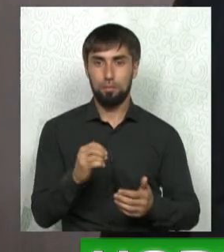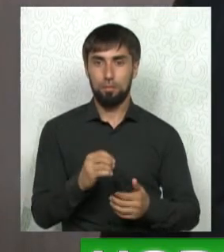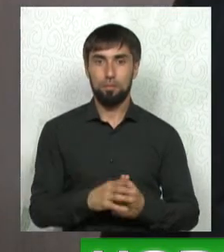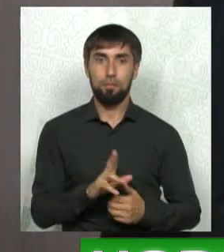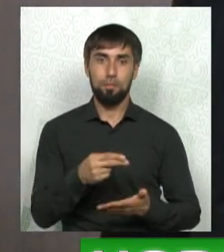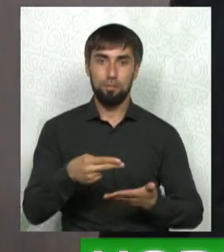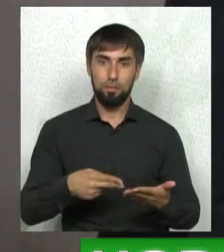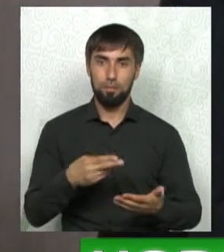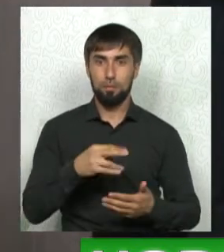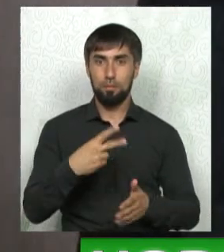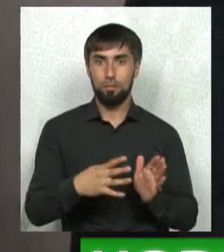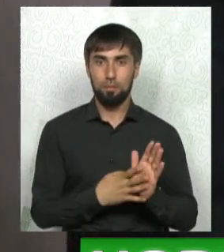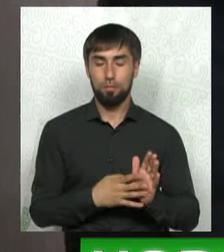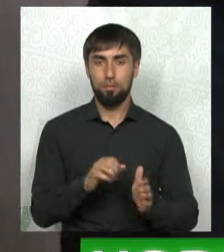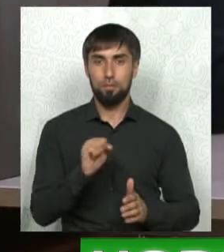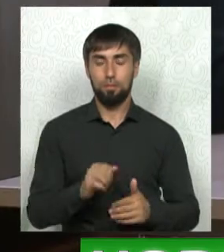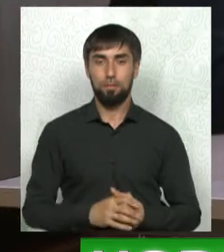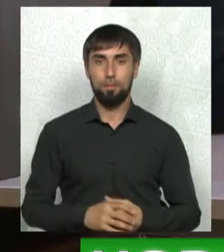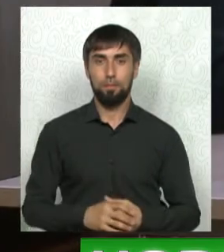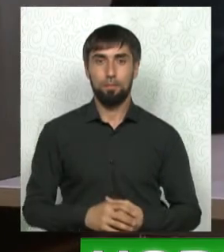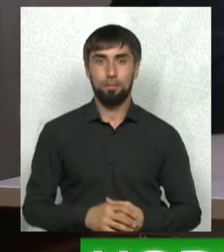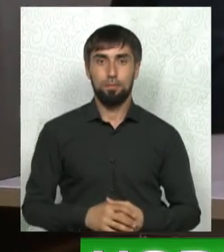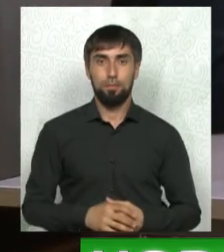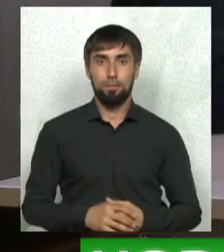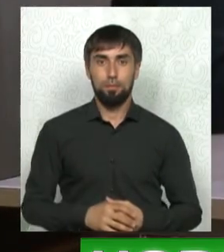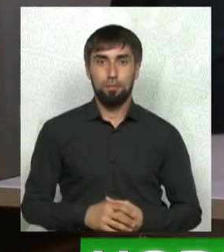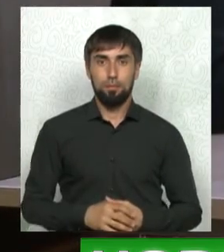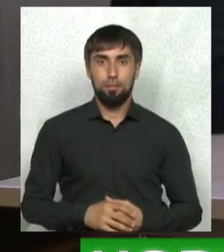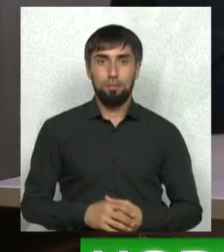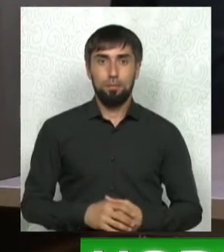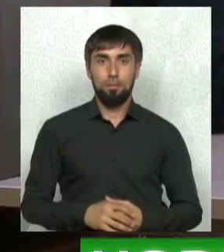для контрактников до 29 августа. Хава Гагиева, Магомед Белокиев, Новости 24.